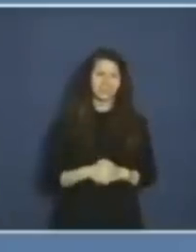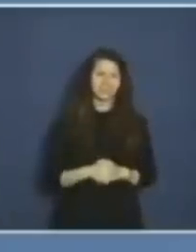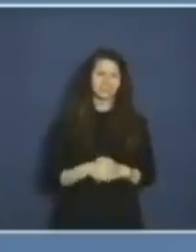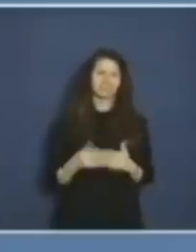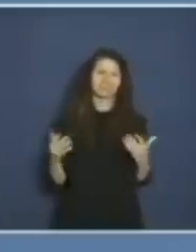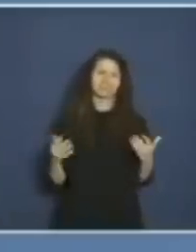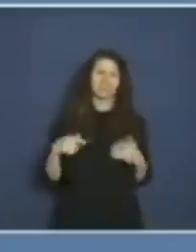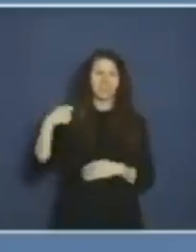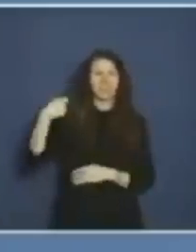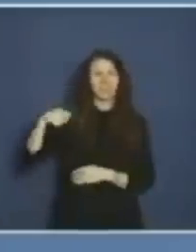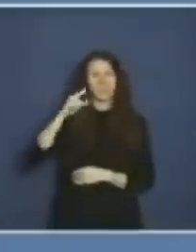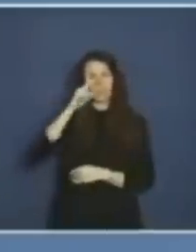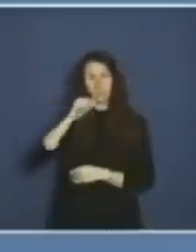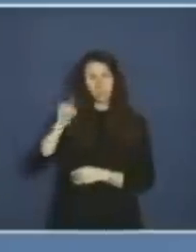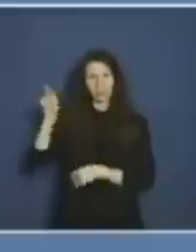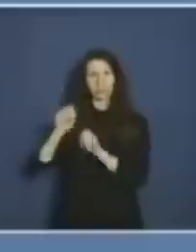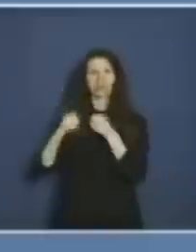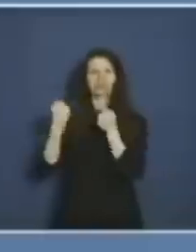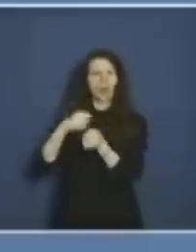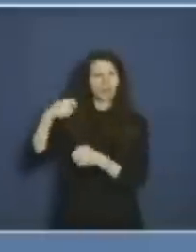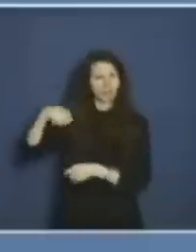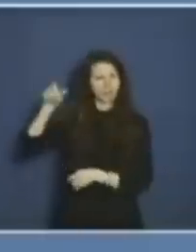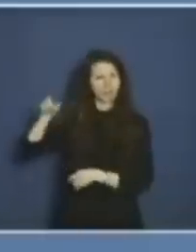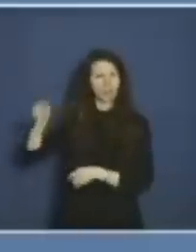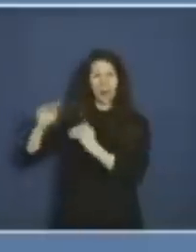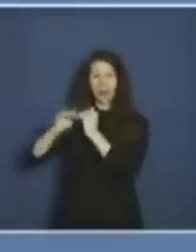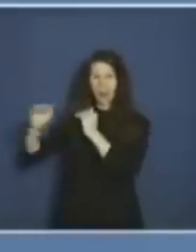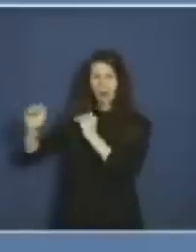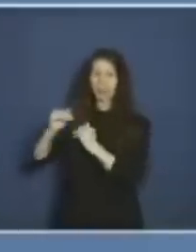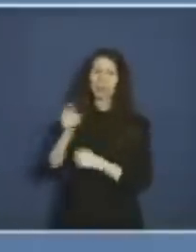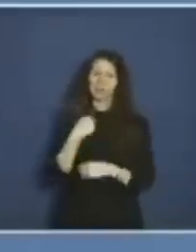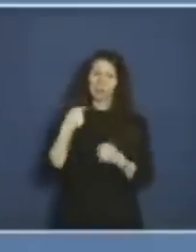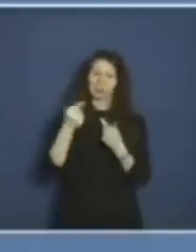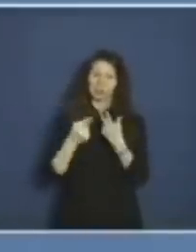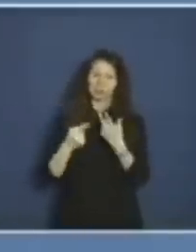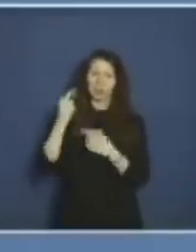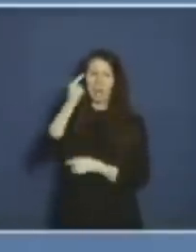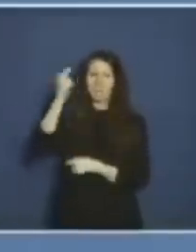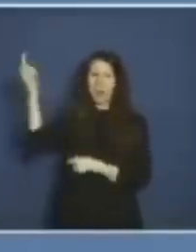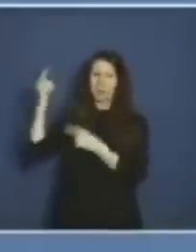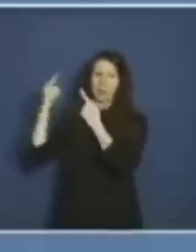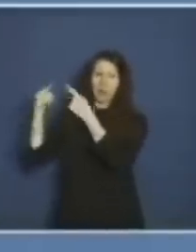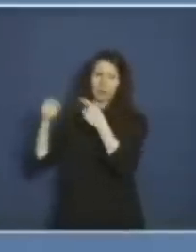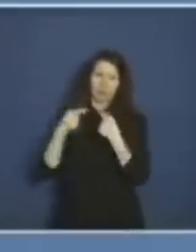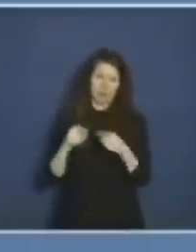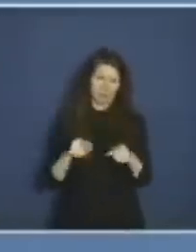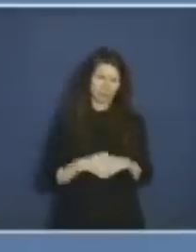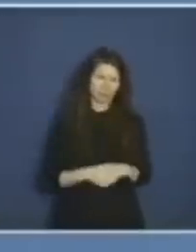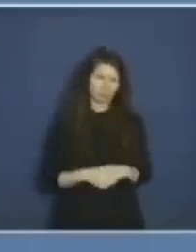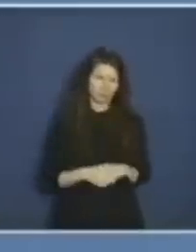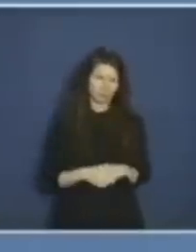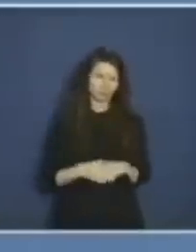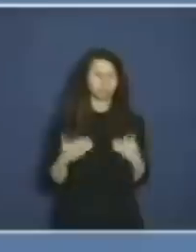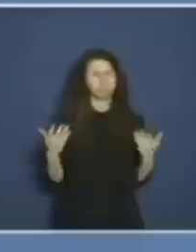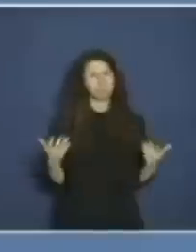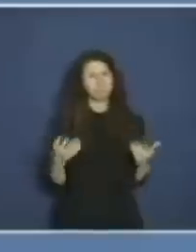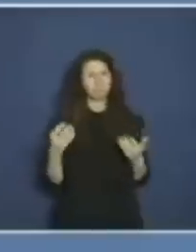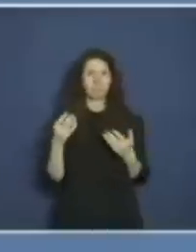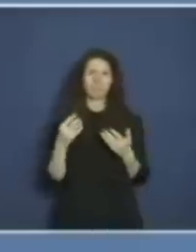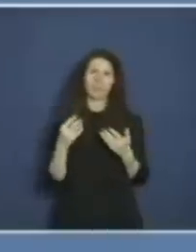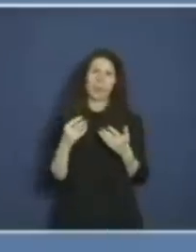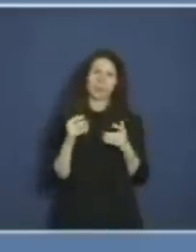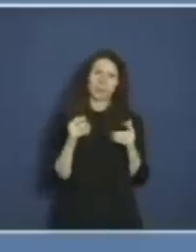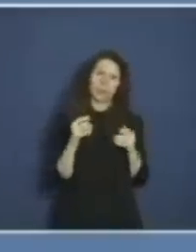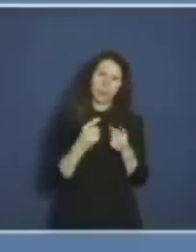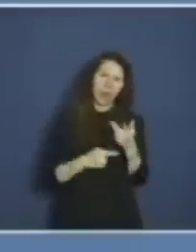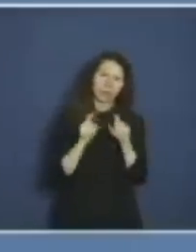Präsident Putin ist der Staatspräsident eines Landes, mit dem wir zahlreiche Meinungsverschiedenheiten haben. Und wenn ich nur einige Stichworte nenne, und zwar